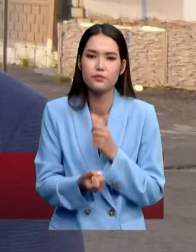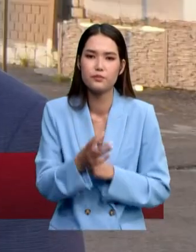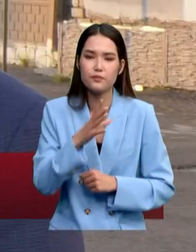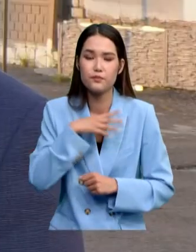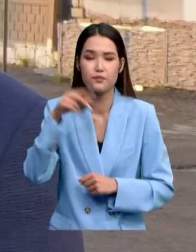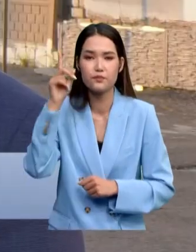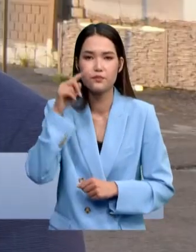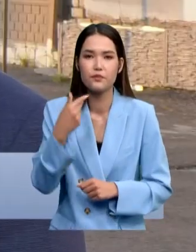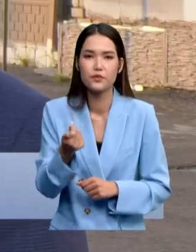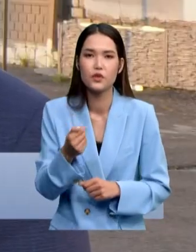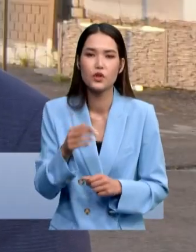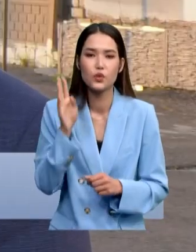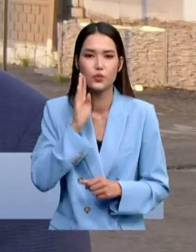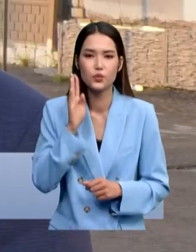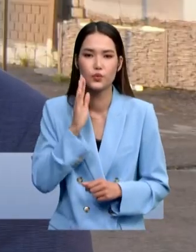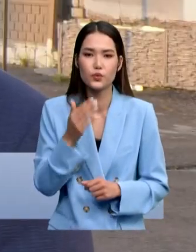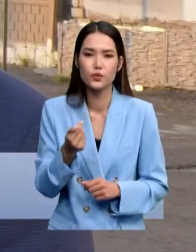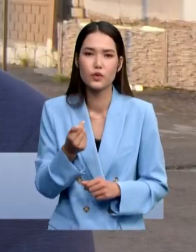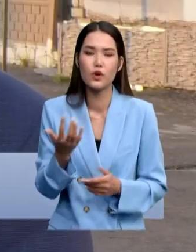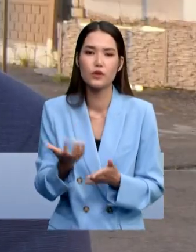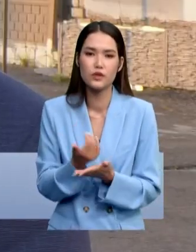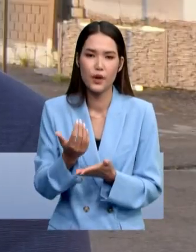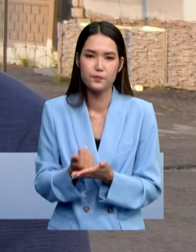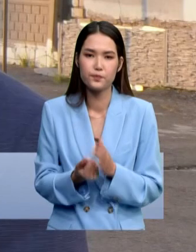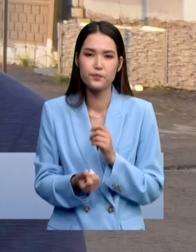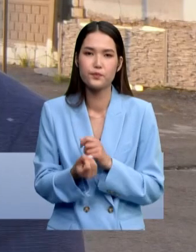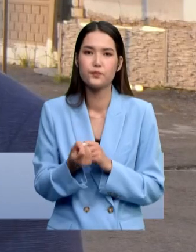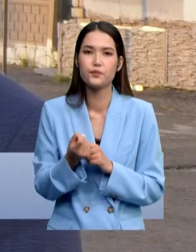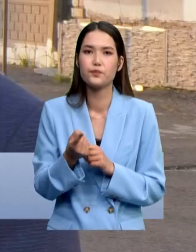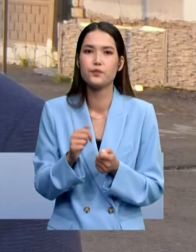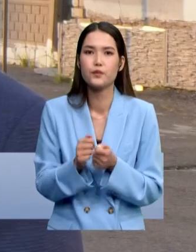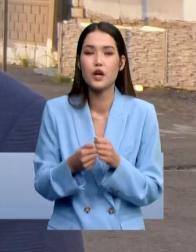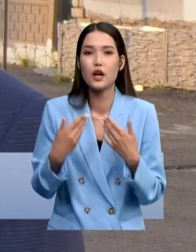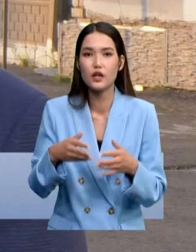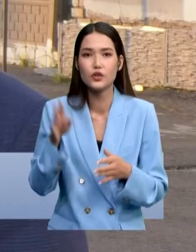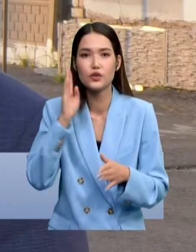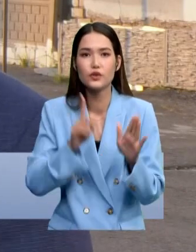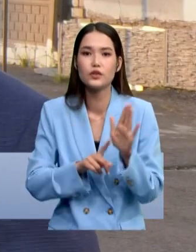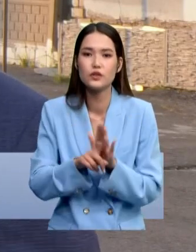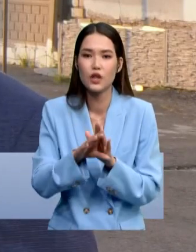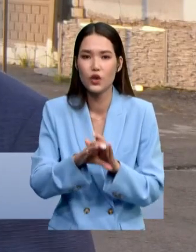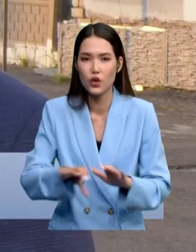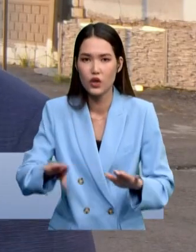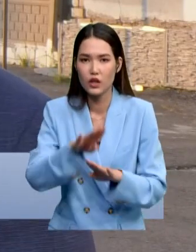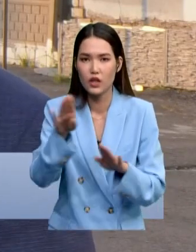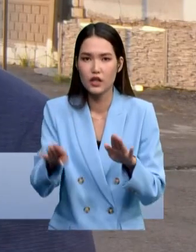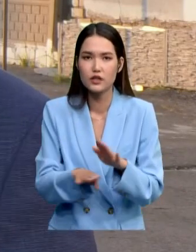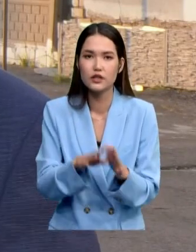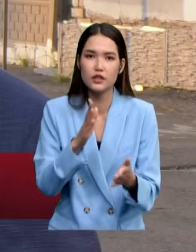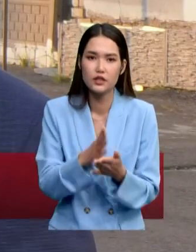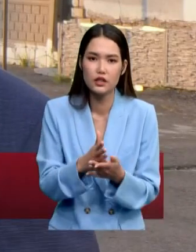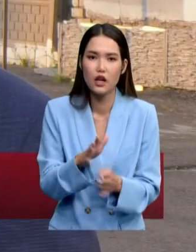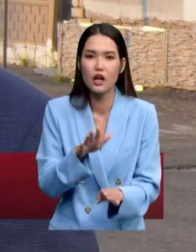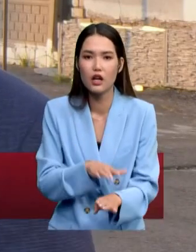дейін судың құбыры ауылына дейін емес, соның мына трасса бойынша жол бойында су құбыры бар. Ол жерде ана